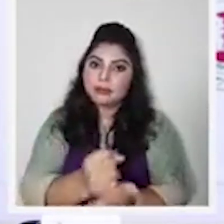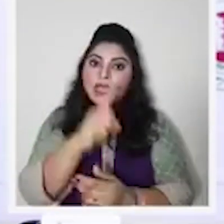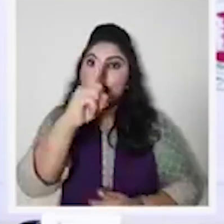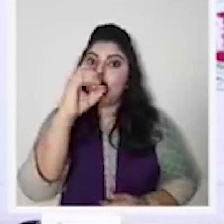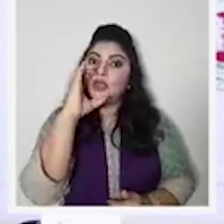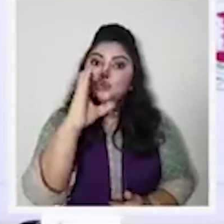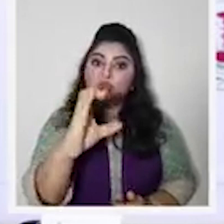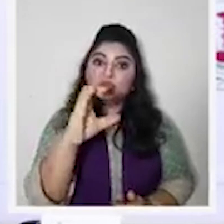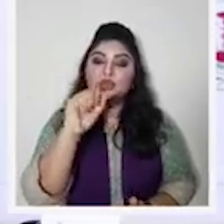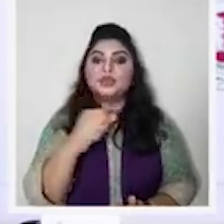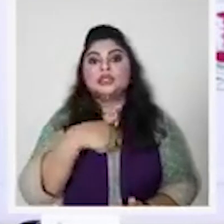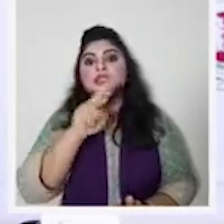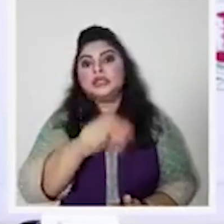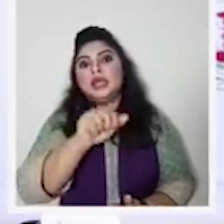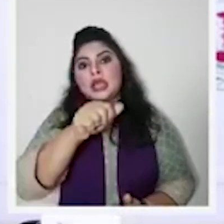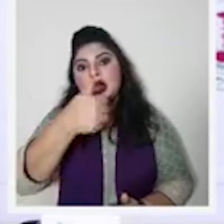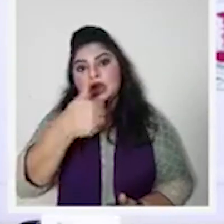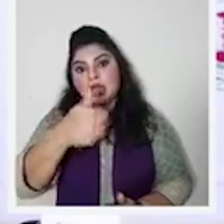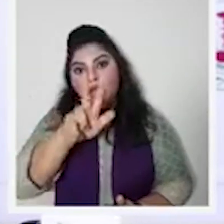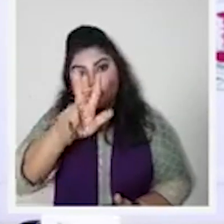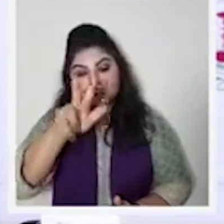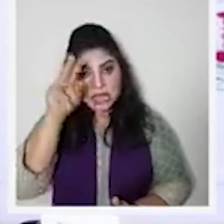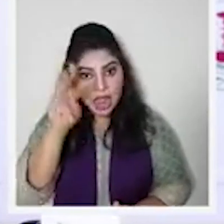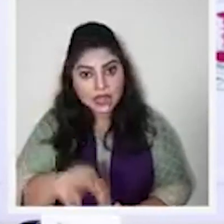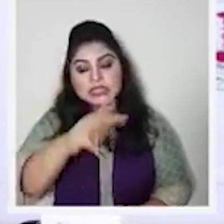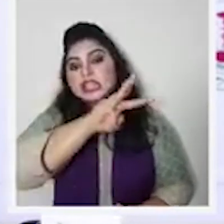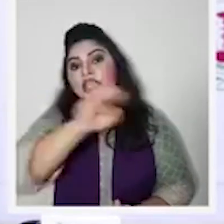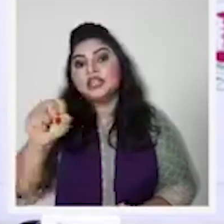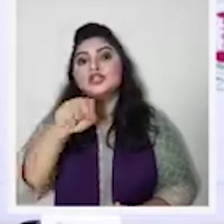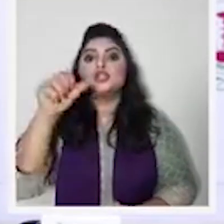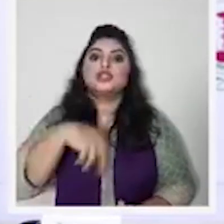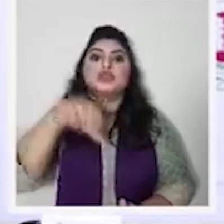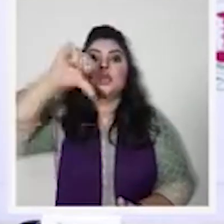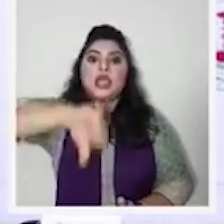97,203টি ফোনের মাধ্যমে এবং এ পর্যন্ত ফোন কলের মাধ্যমে সেবা দেওয়া হয়েছে